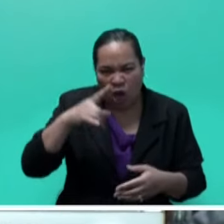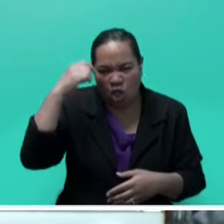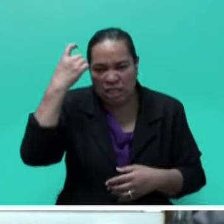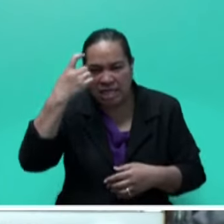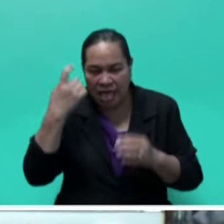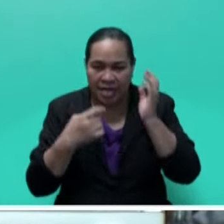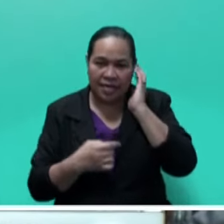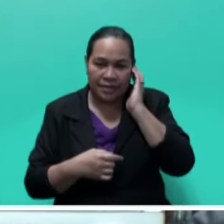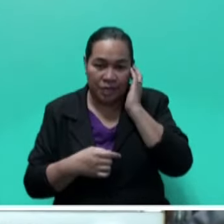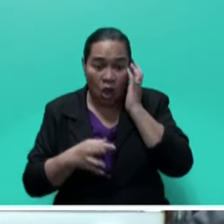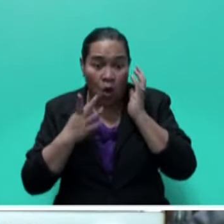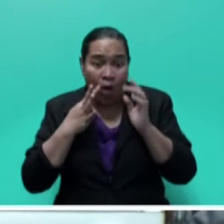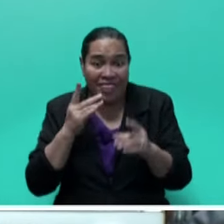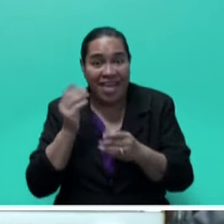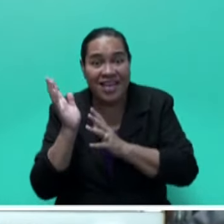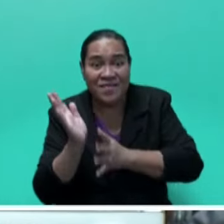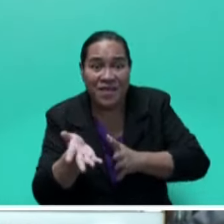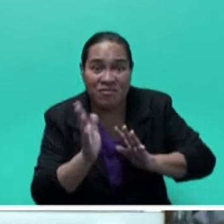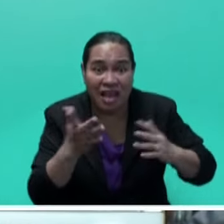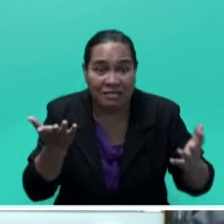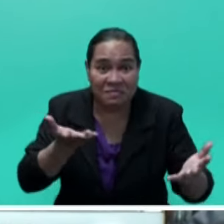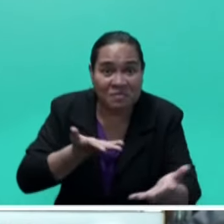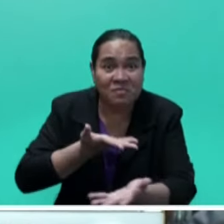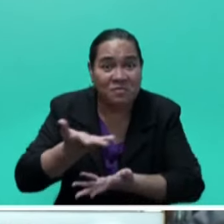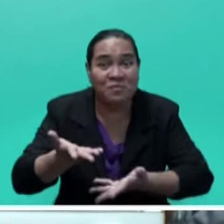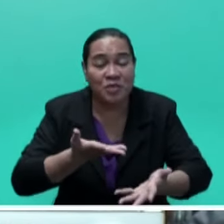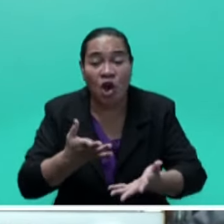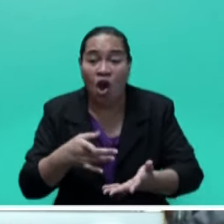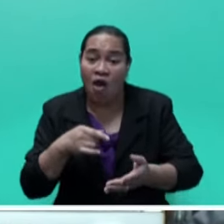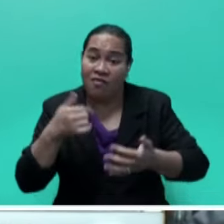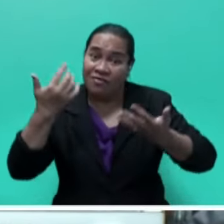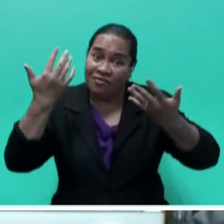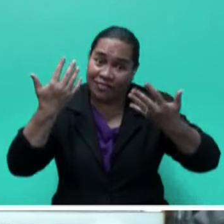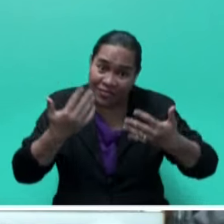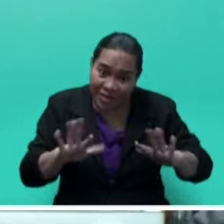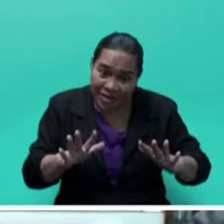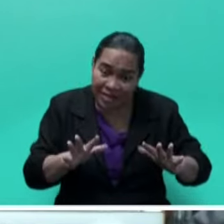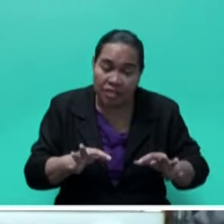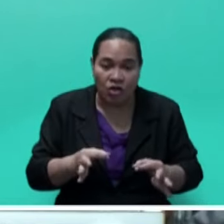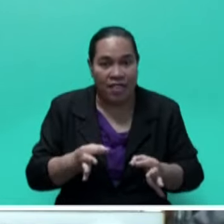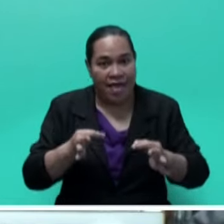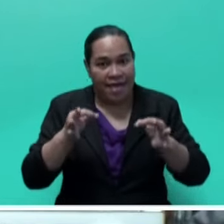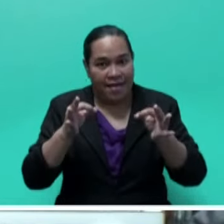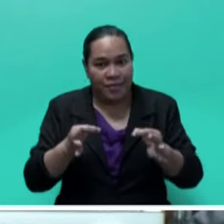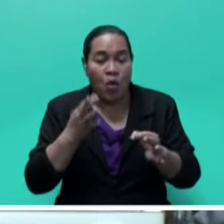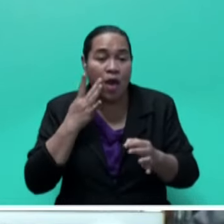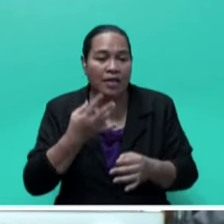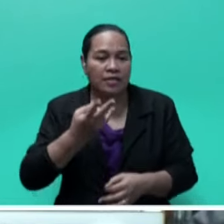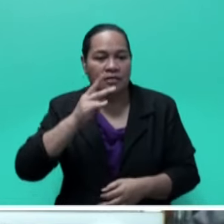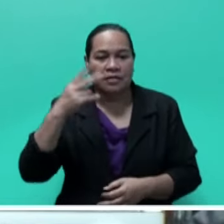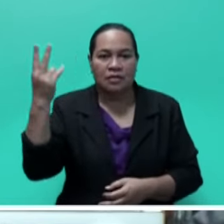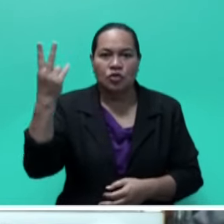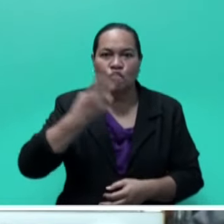Gira sala e vivusaki, samani na kena veva andoni, e ra ngarava maira i ochochi, e ane ka tinkarua ni Aprili,